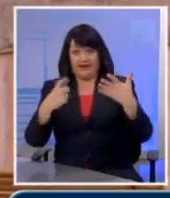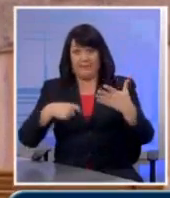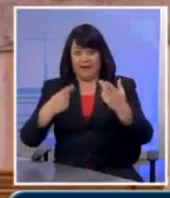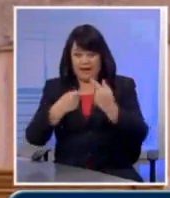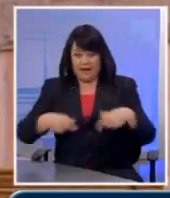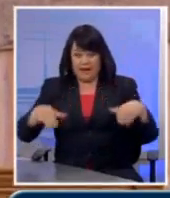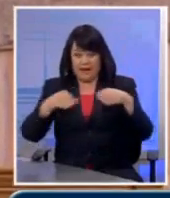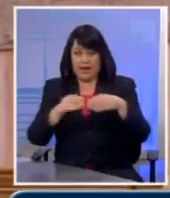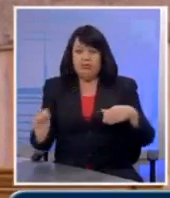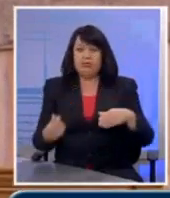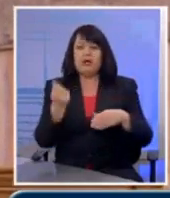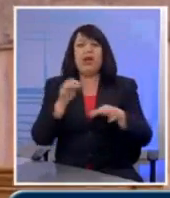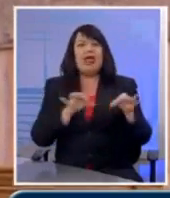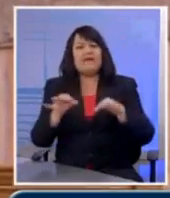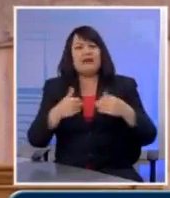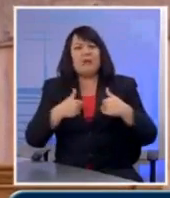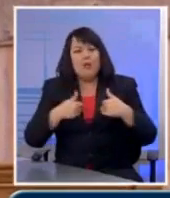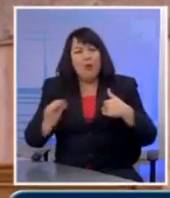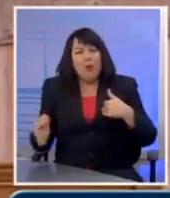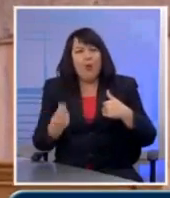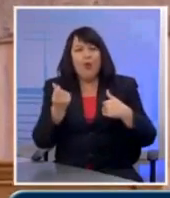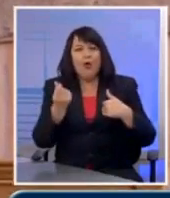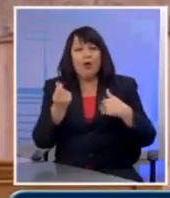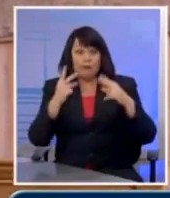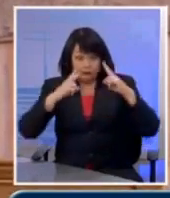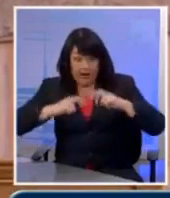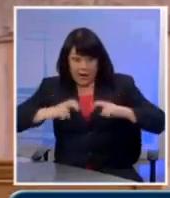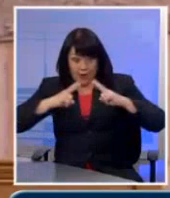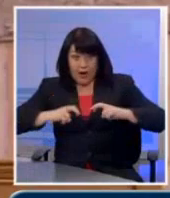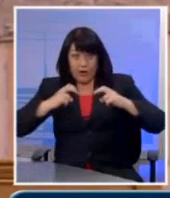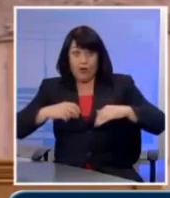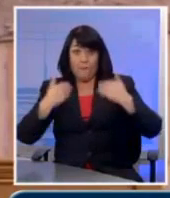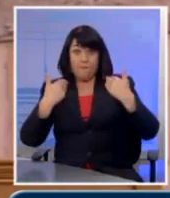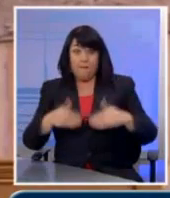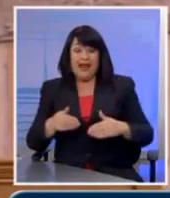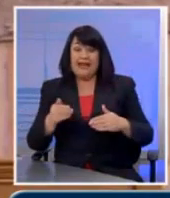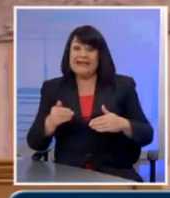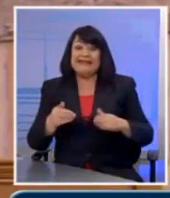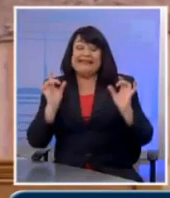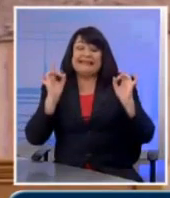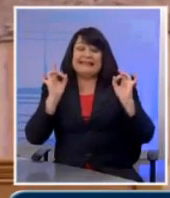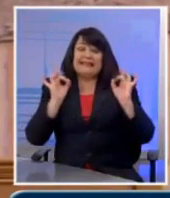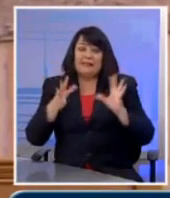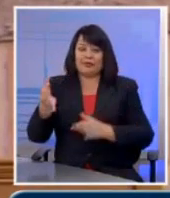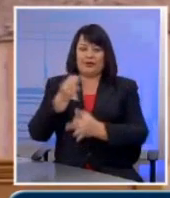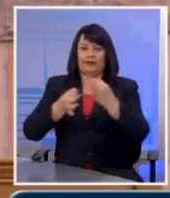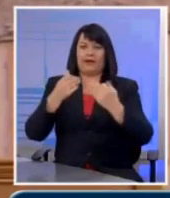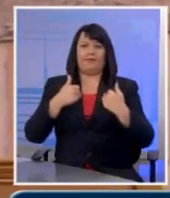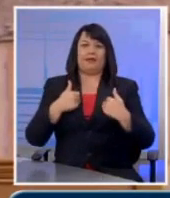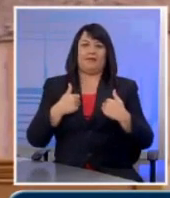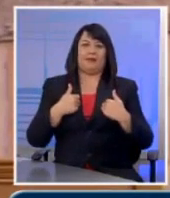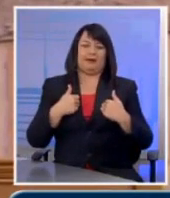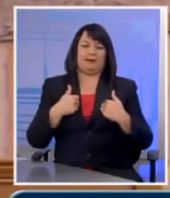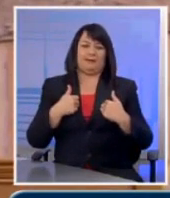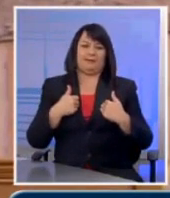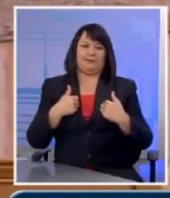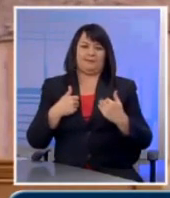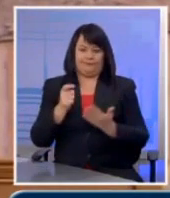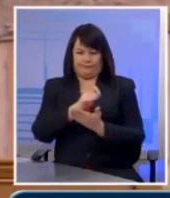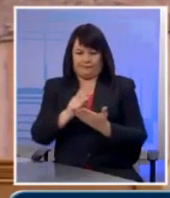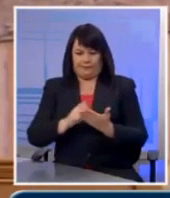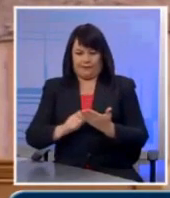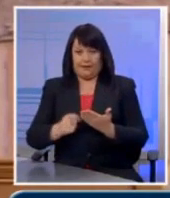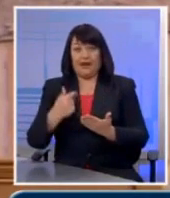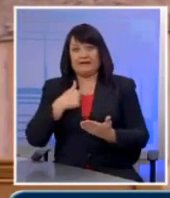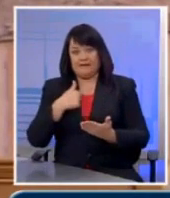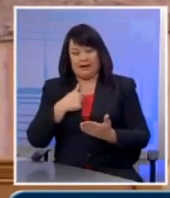του Πόθεν Έσχες δεν βρήκε το παραμικρό να καταμαρτυρήσει και να καταγράψει στο Πόθεν Έσχες